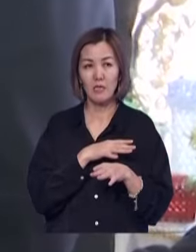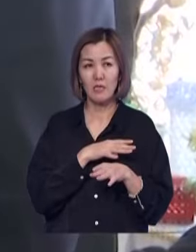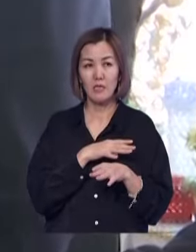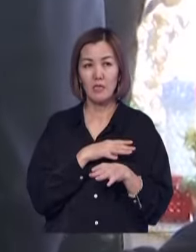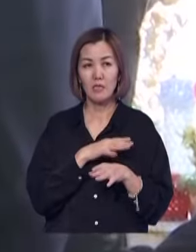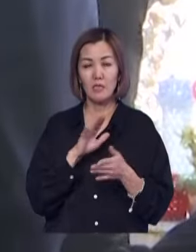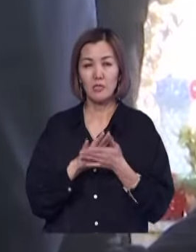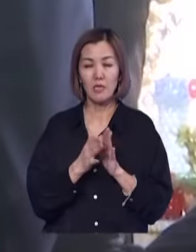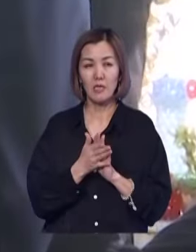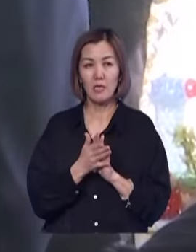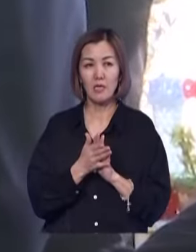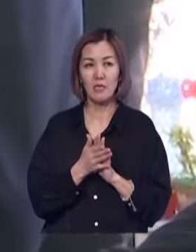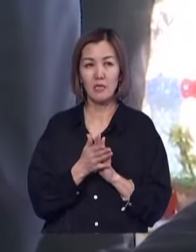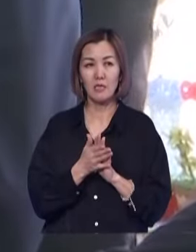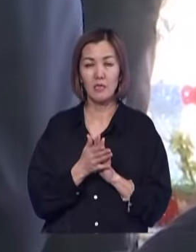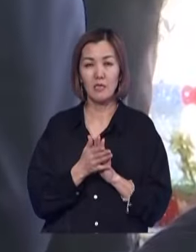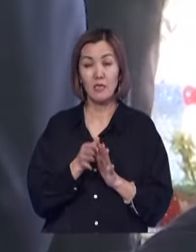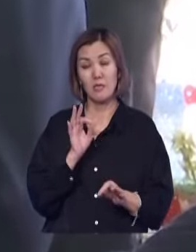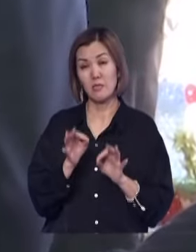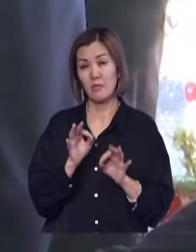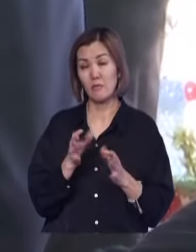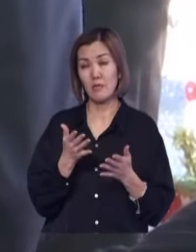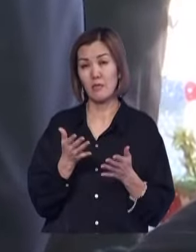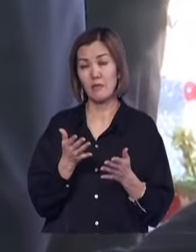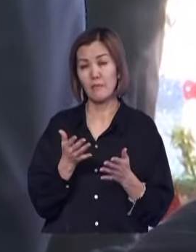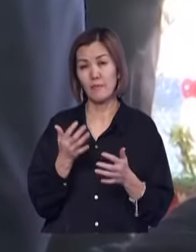Ауылдың жағдайы былай қарасақ жаман емес, жақсы.